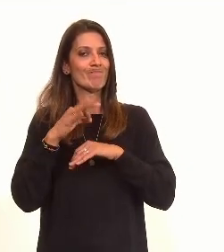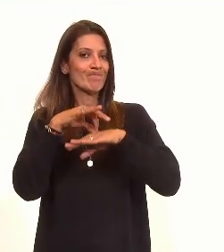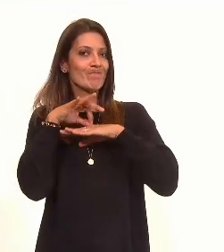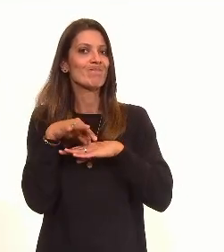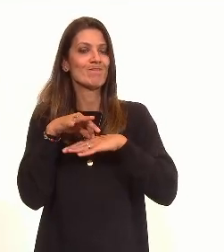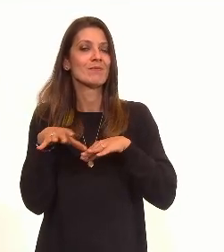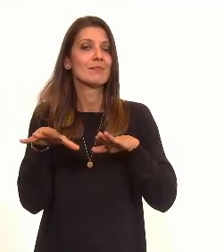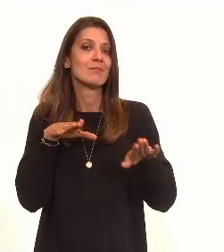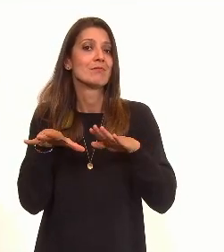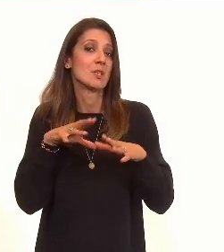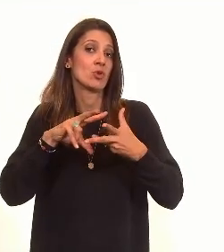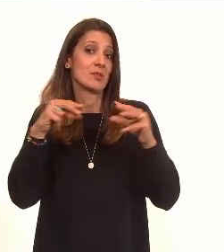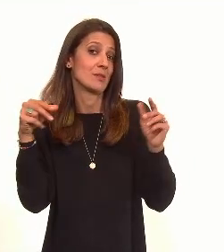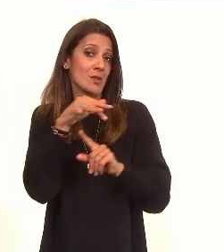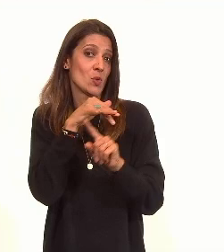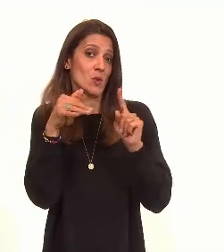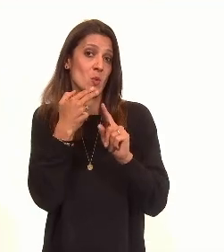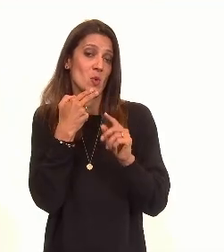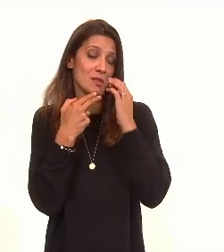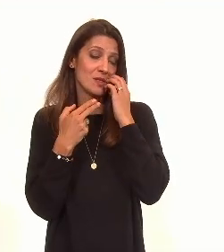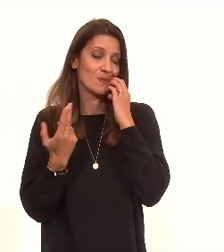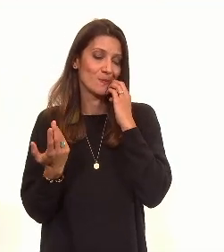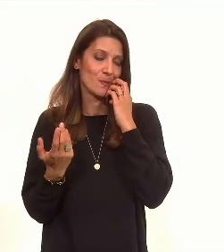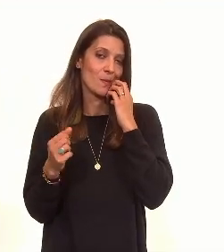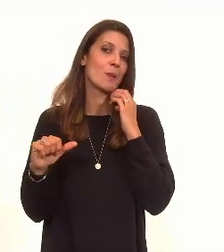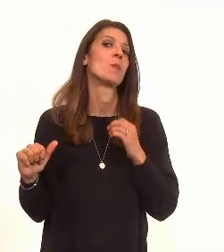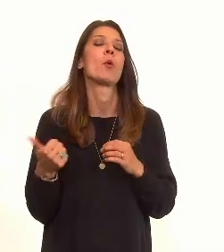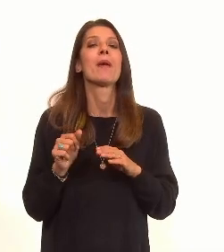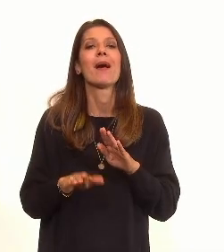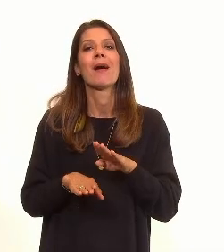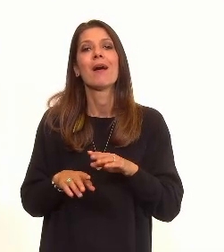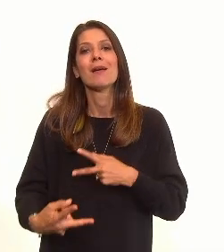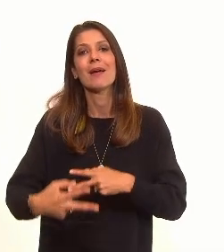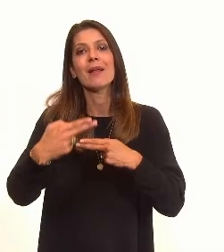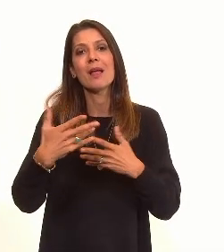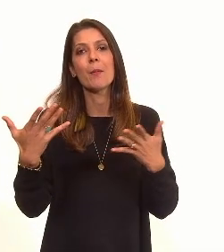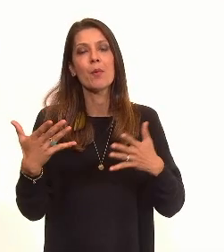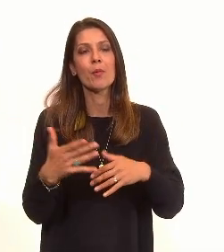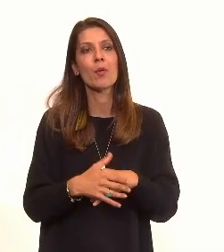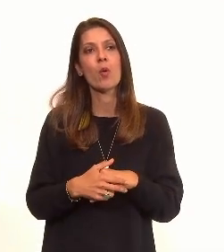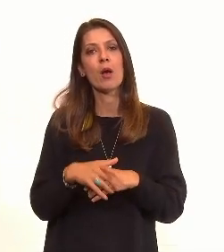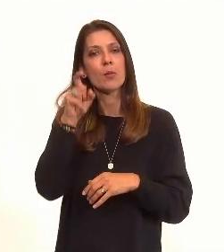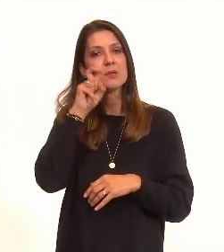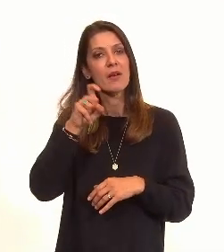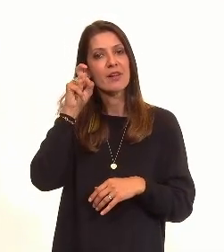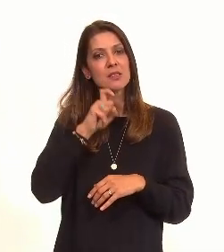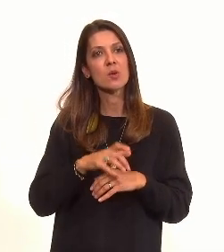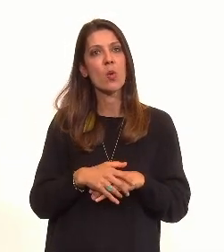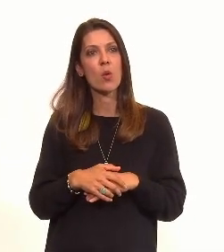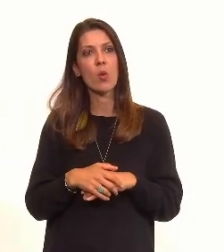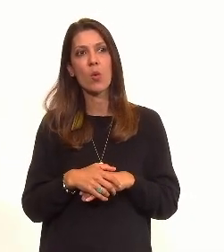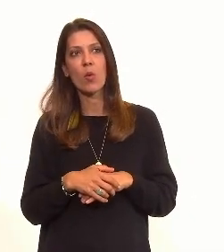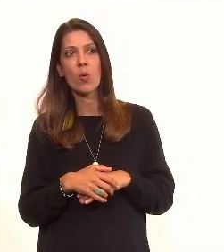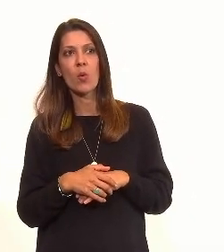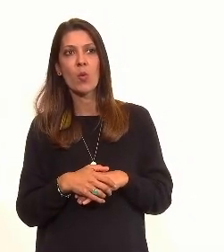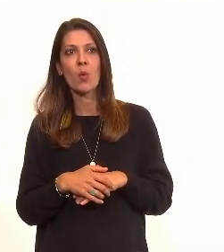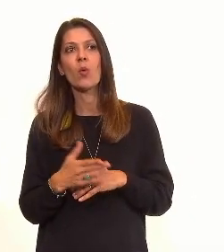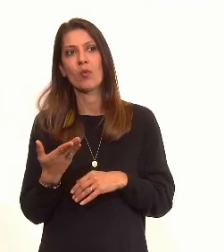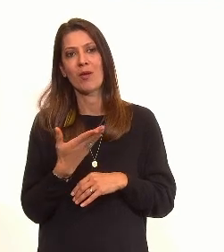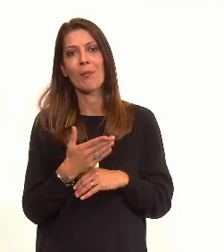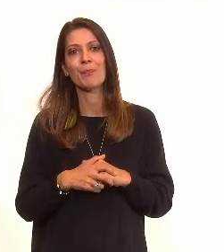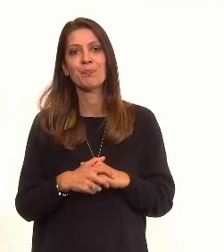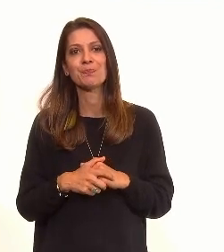idée derrière de voir comment est-ce qu'on pouvait faciliter l'expression des habitants de nos établissements et derrière pouvoir passer à